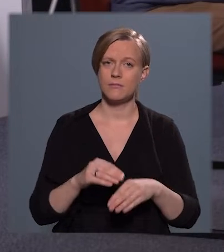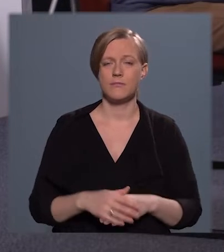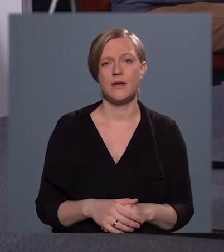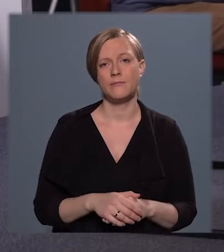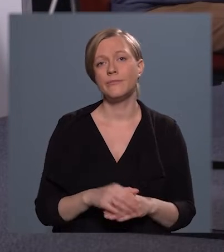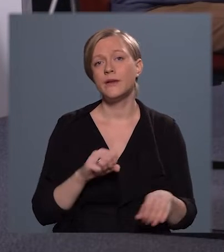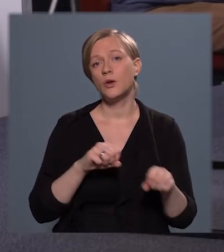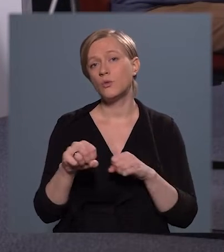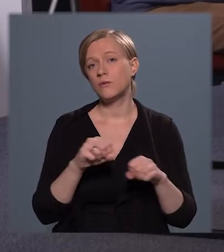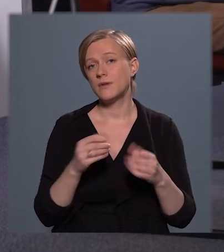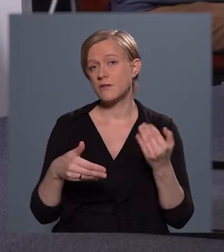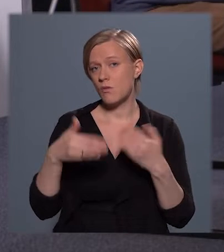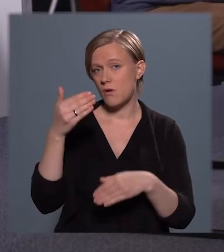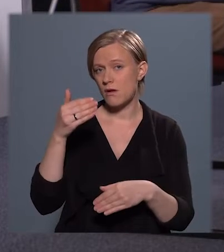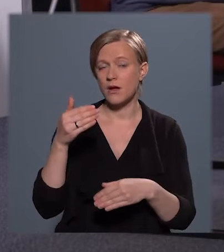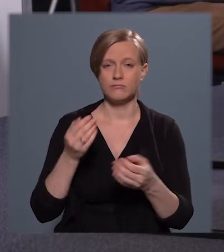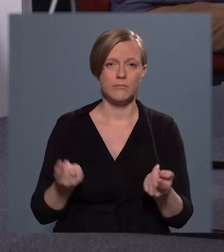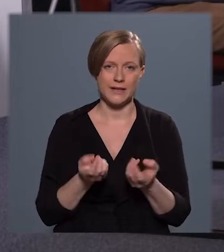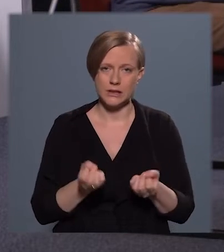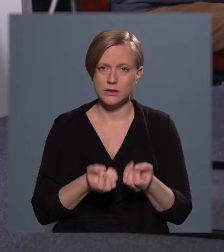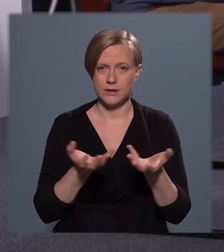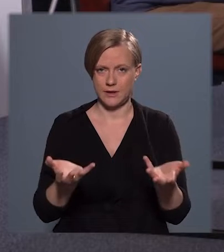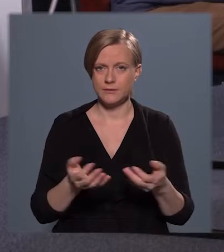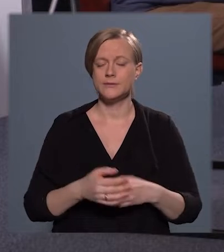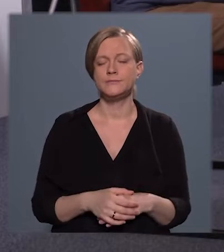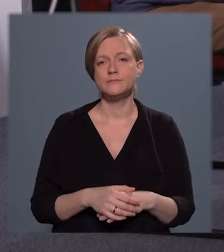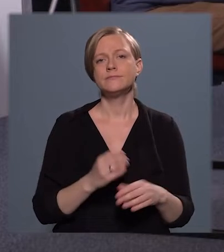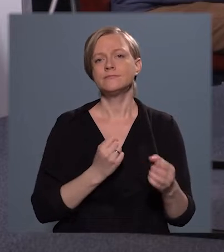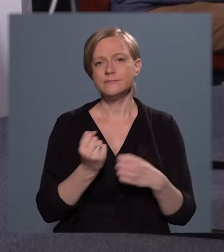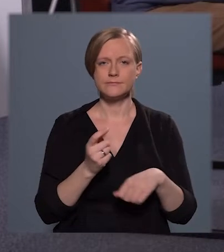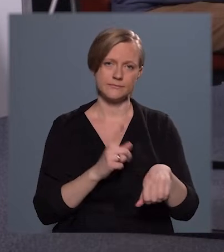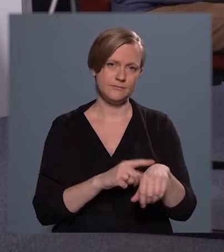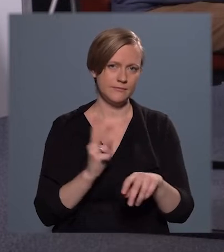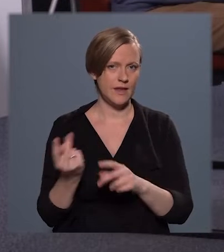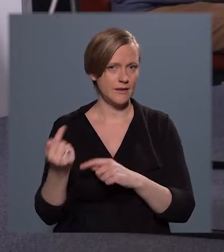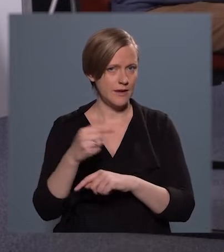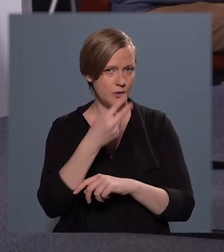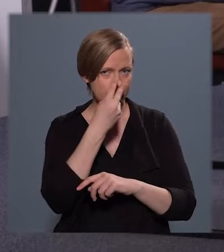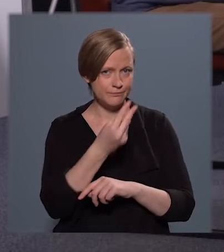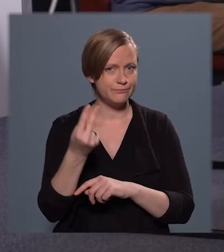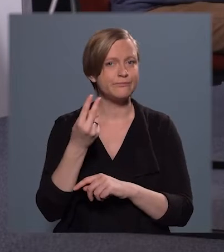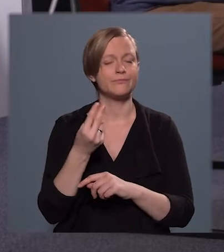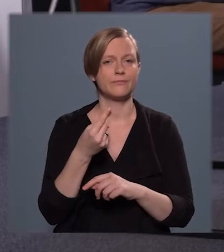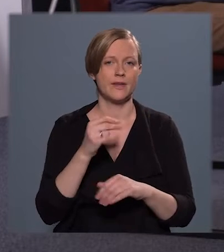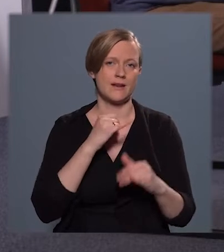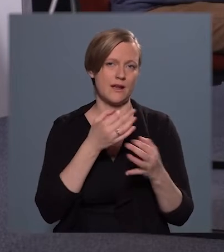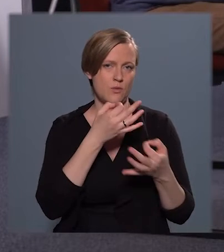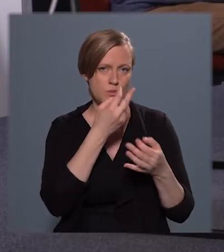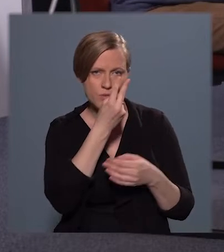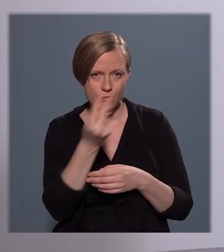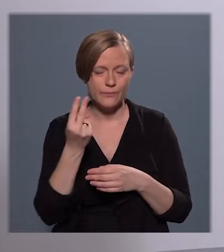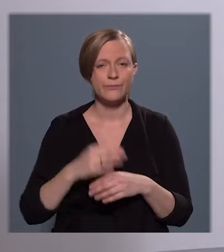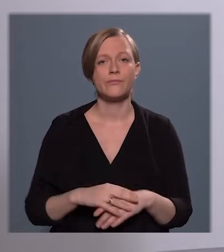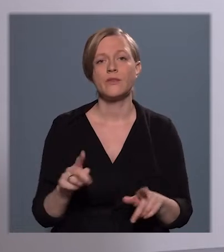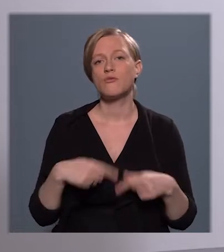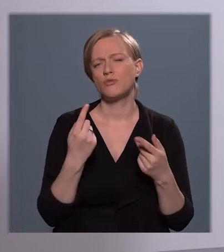az önkormányzat honlapján meghirdetjük. Egyeztetett időpontban lehet eljönni, megnézik az érdeklődők, és